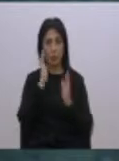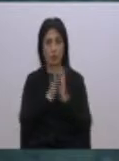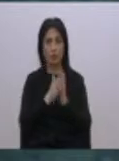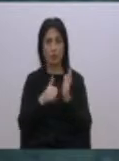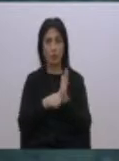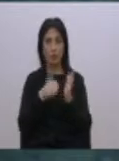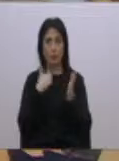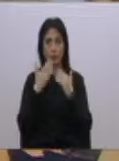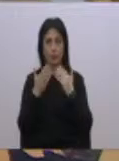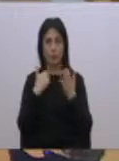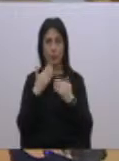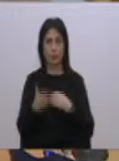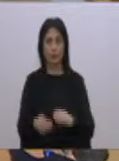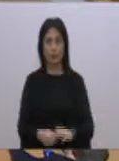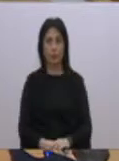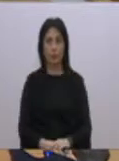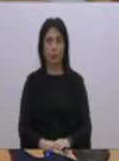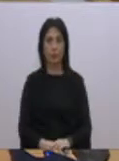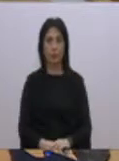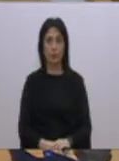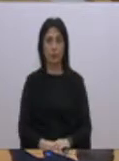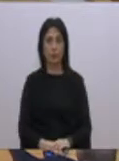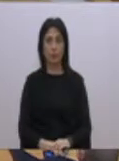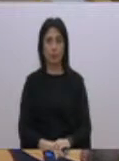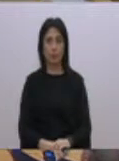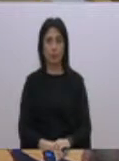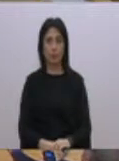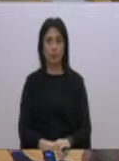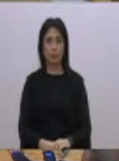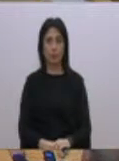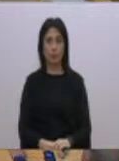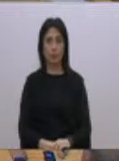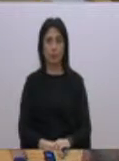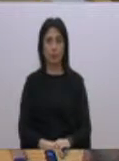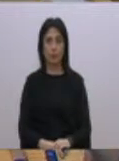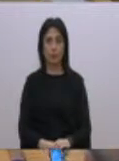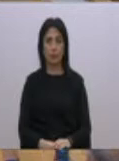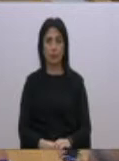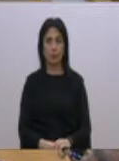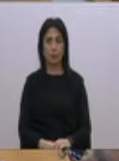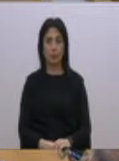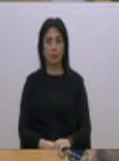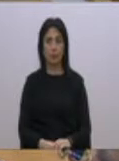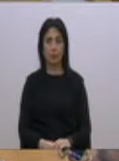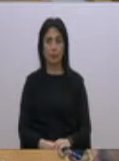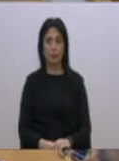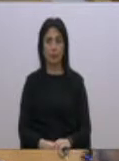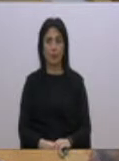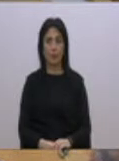ce tot kenčisku režim.